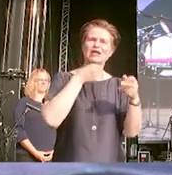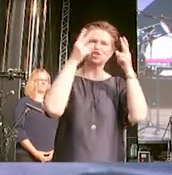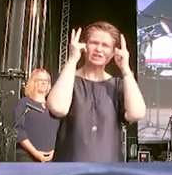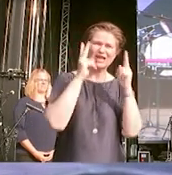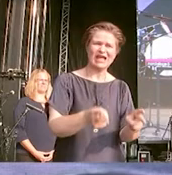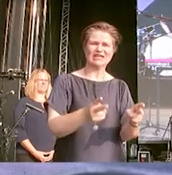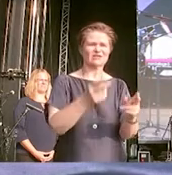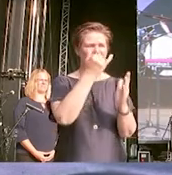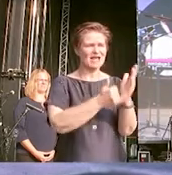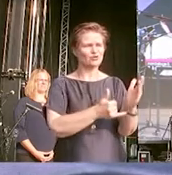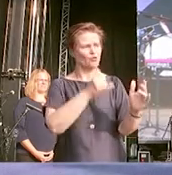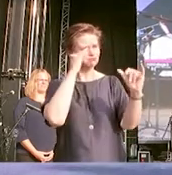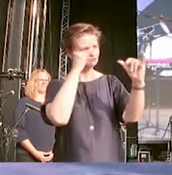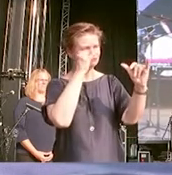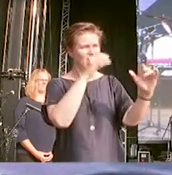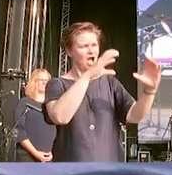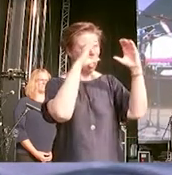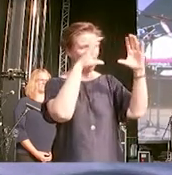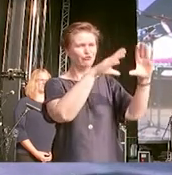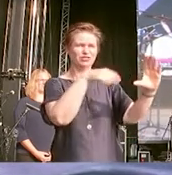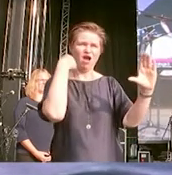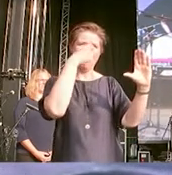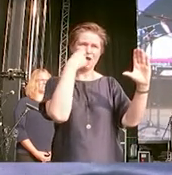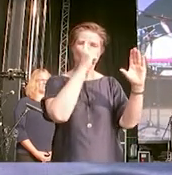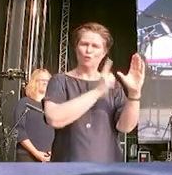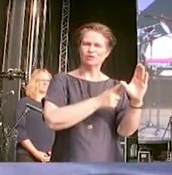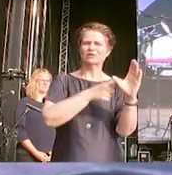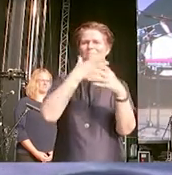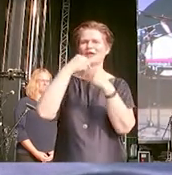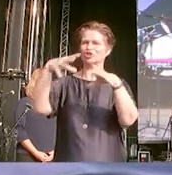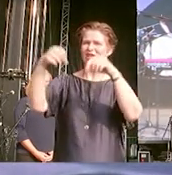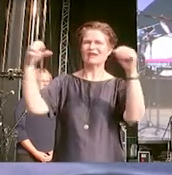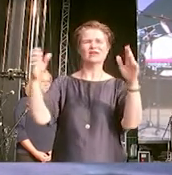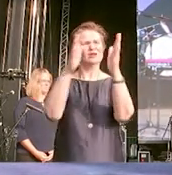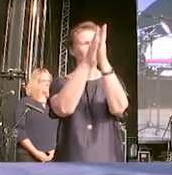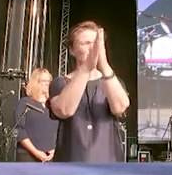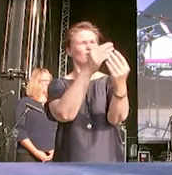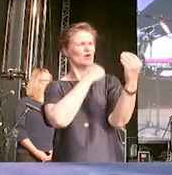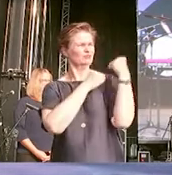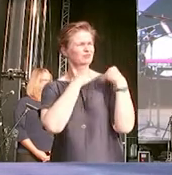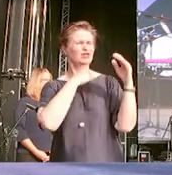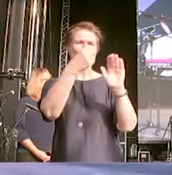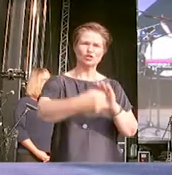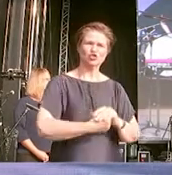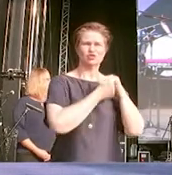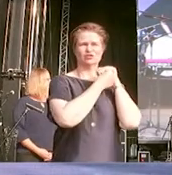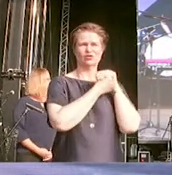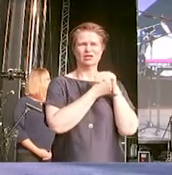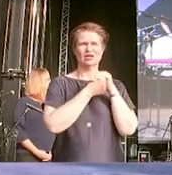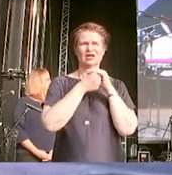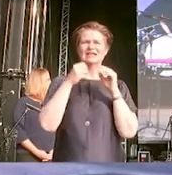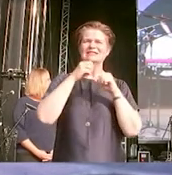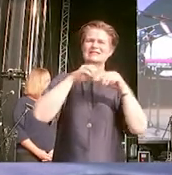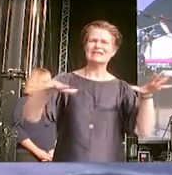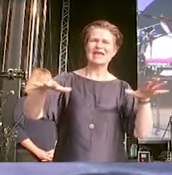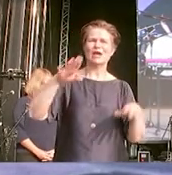vor dem Ertrinken bewahren. Wir müssen jetzt gemeinsam handeln. Unterstützt uns auf missionlifeline.de. Seenotrettung